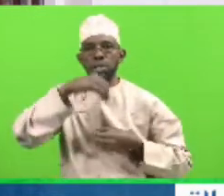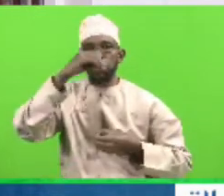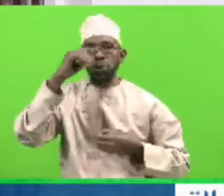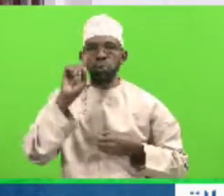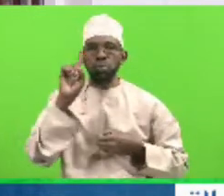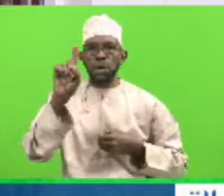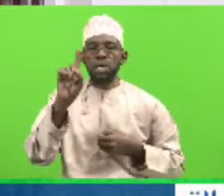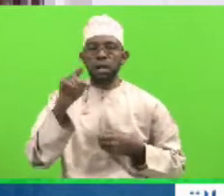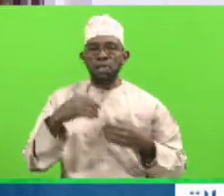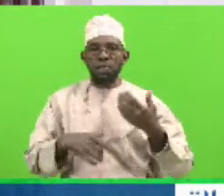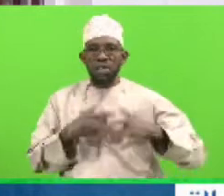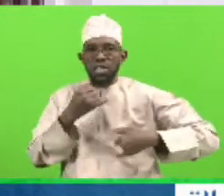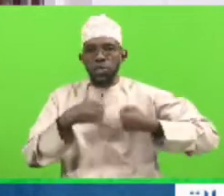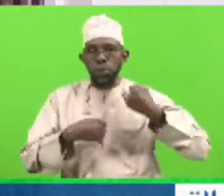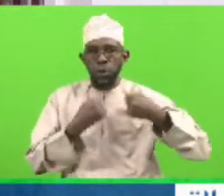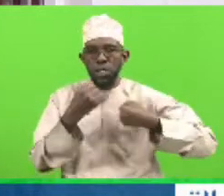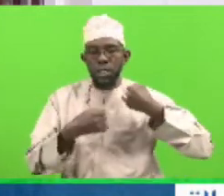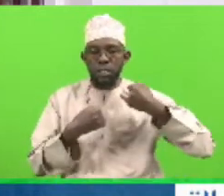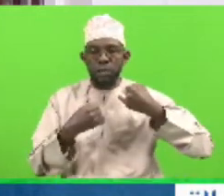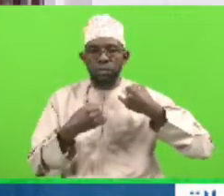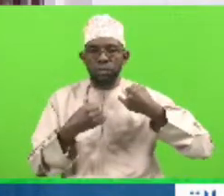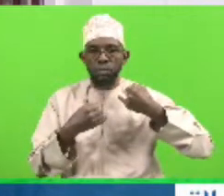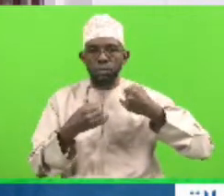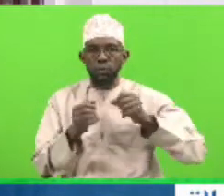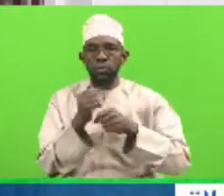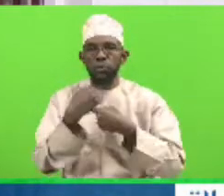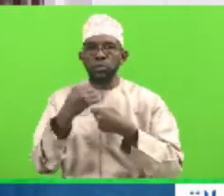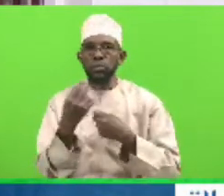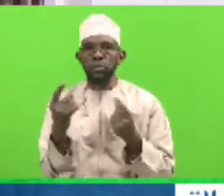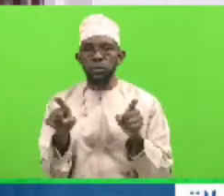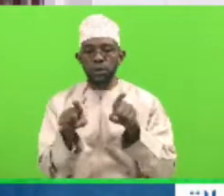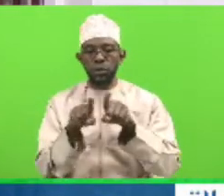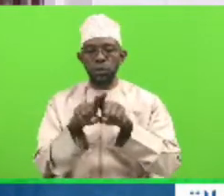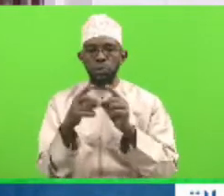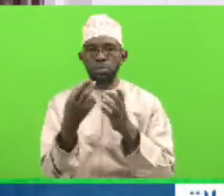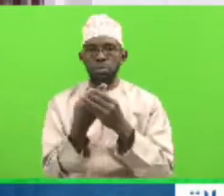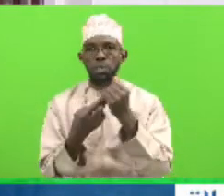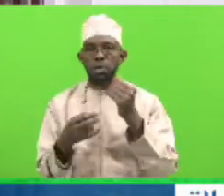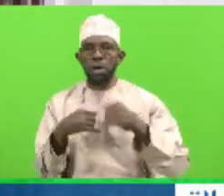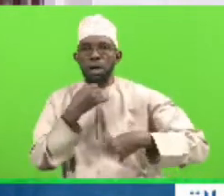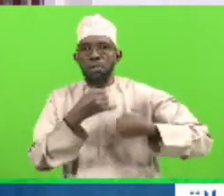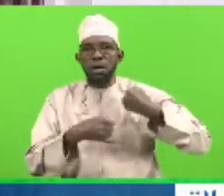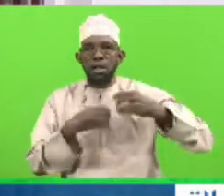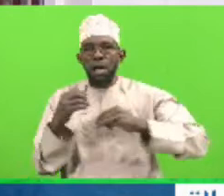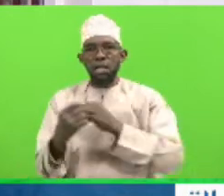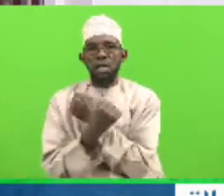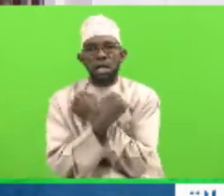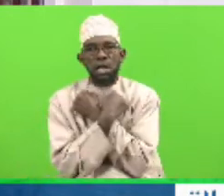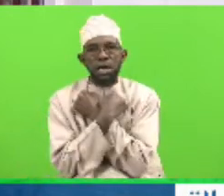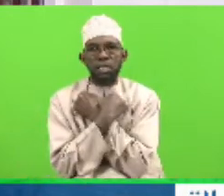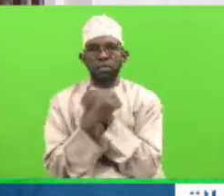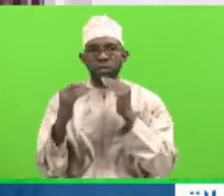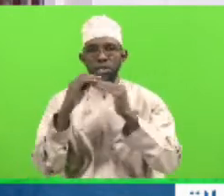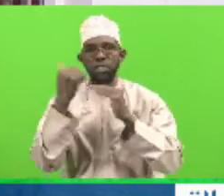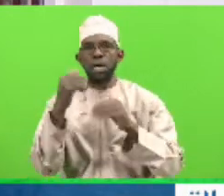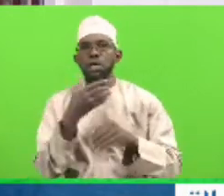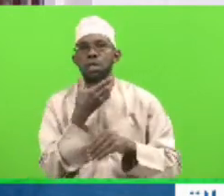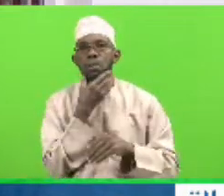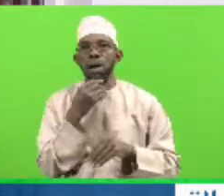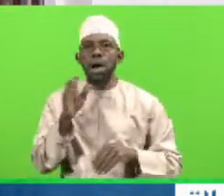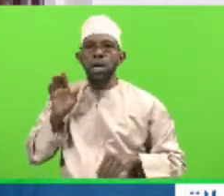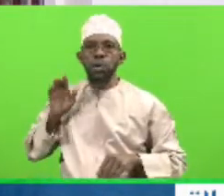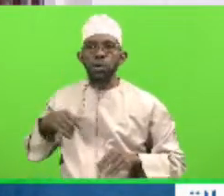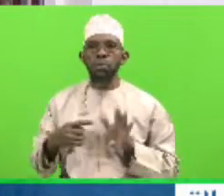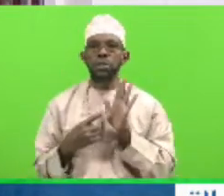أزواجا لتسكنوا إليها وجعل بينكم مودة ورحمة إن في ذلك